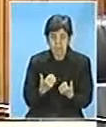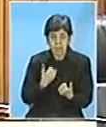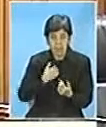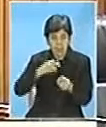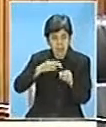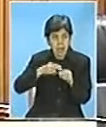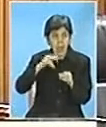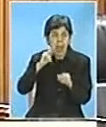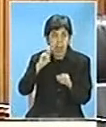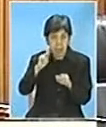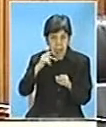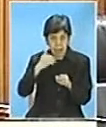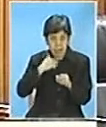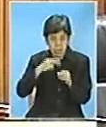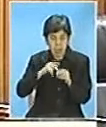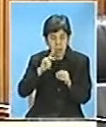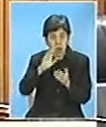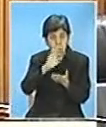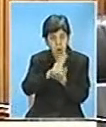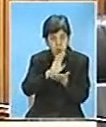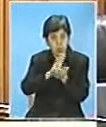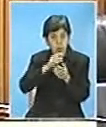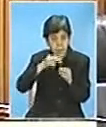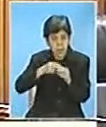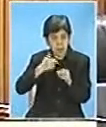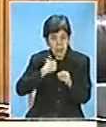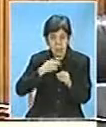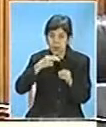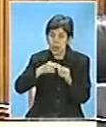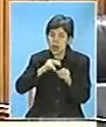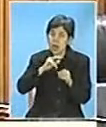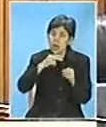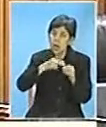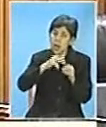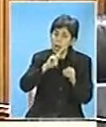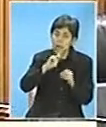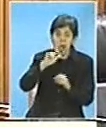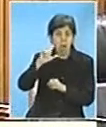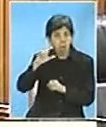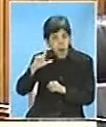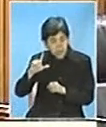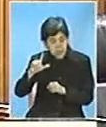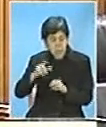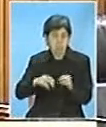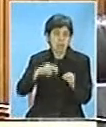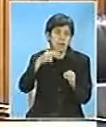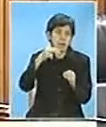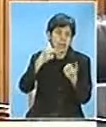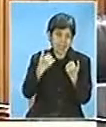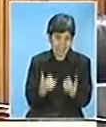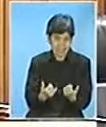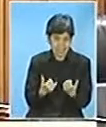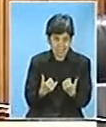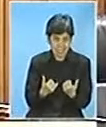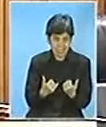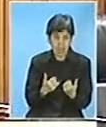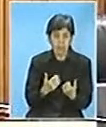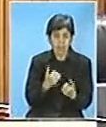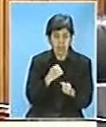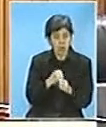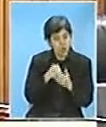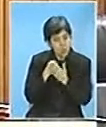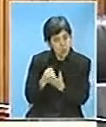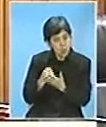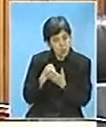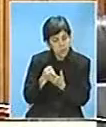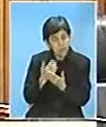สมีกองทุนน้ำมันแล้วมีก๊าซปิโตรเลียม LPG แล้วก็ตอนนี้ณวันนี้เนี่ยมีการชดเช